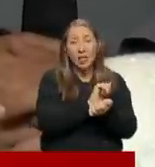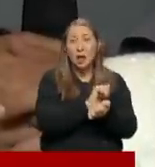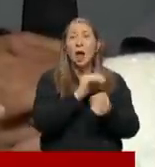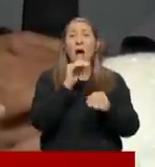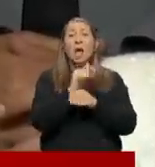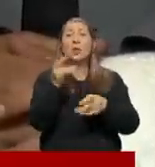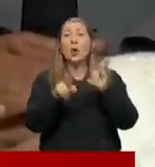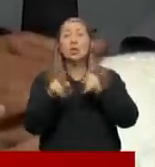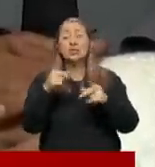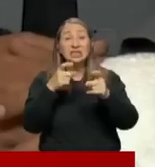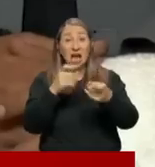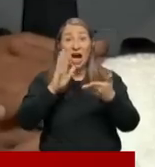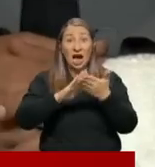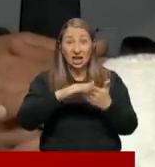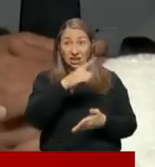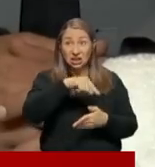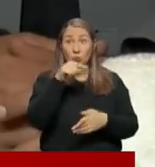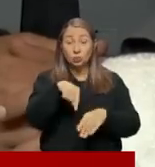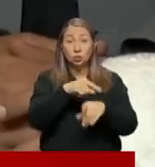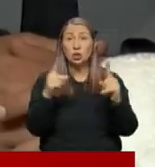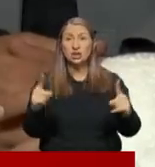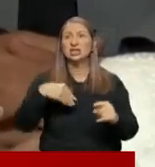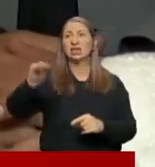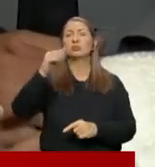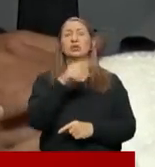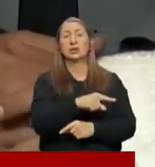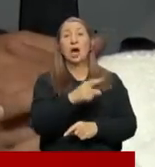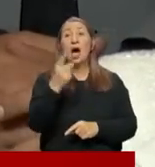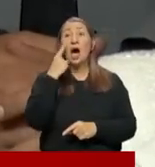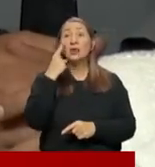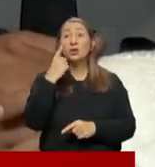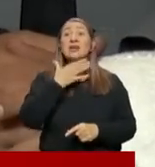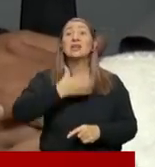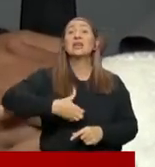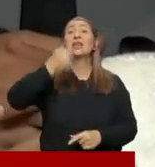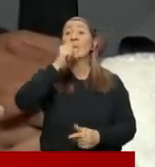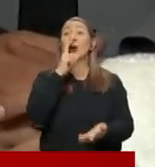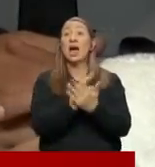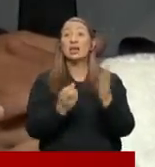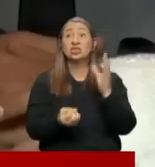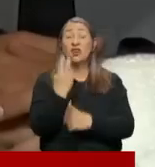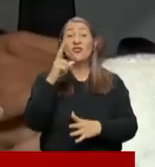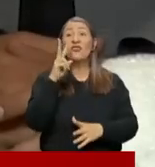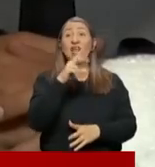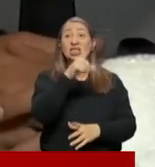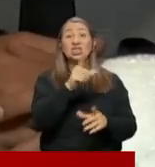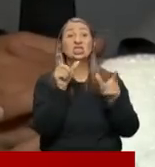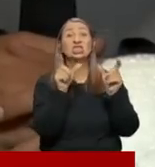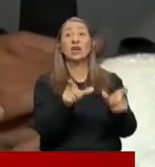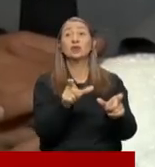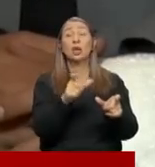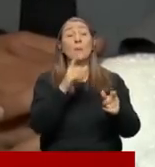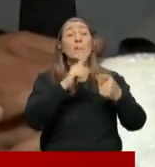hayatını kaybeden silah arkadaşlarını bu süreçte satmıştır. Atatürk'e idam fermanı çıkaran Vahdettin'in